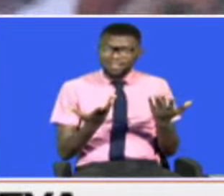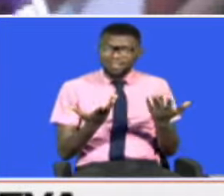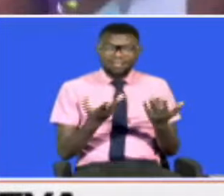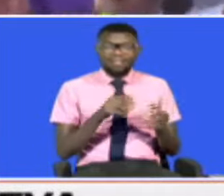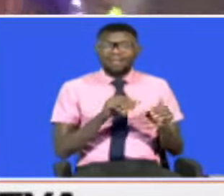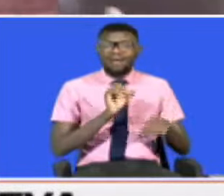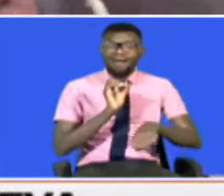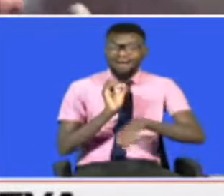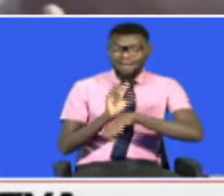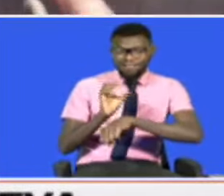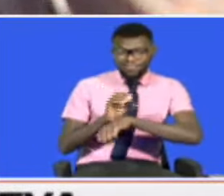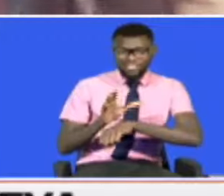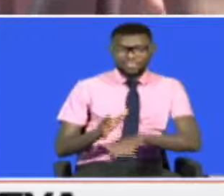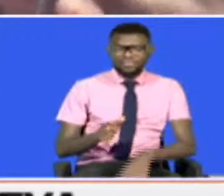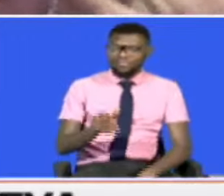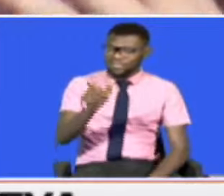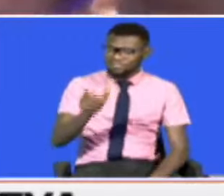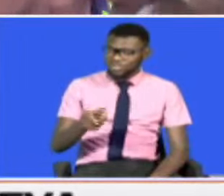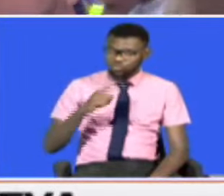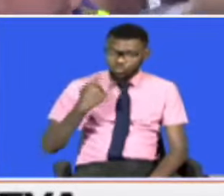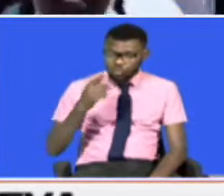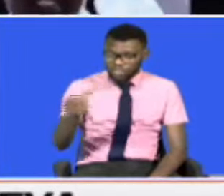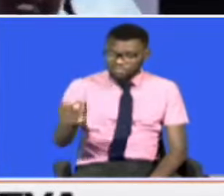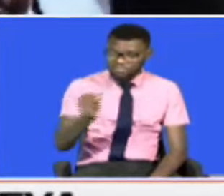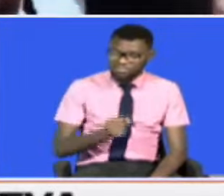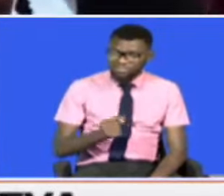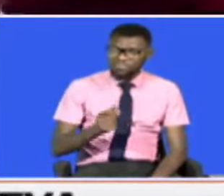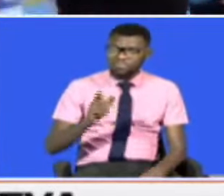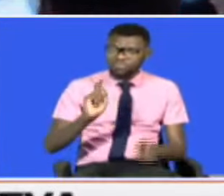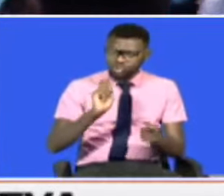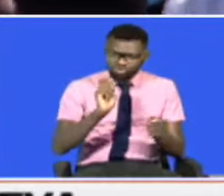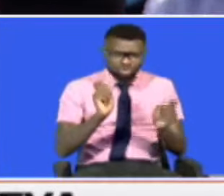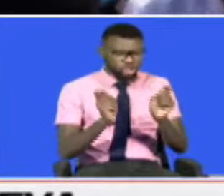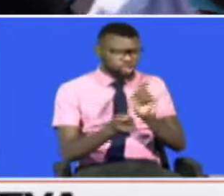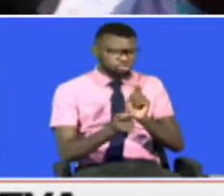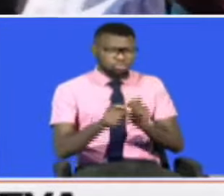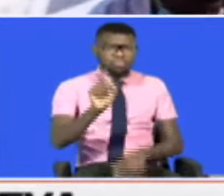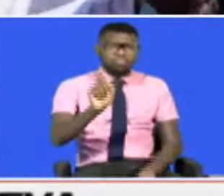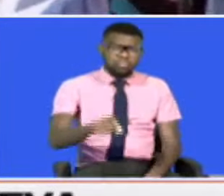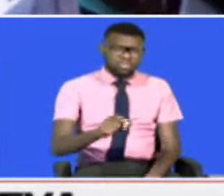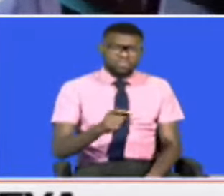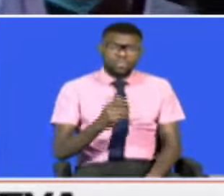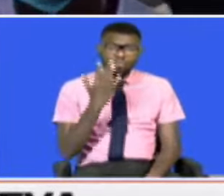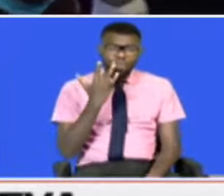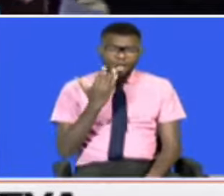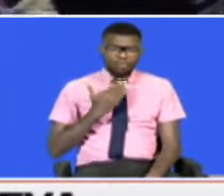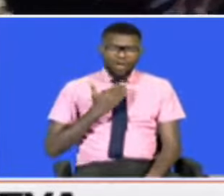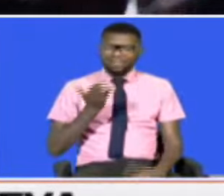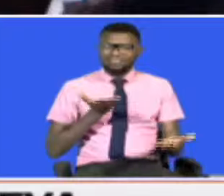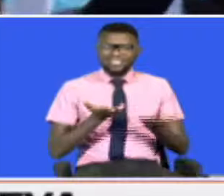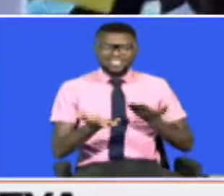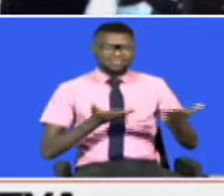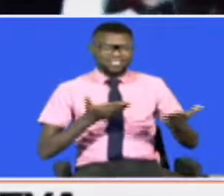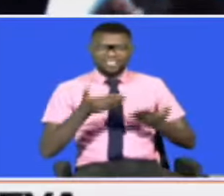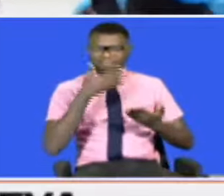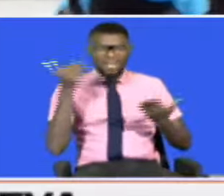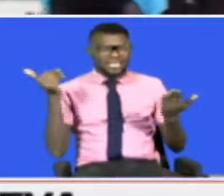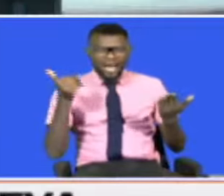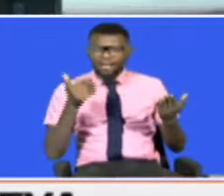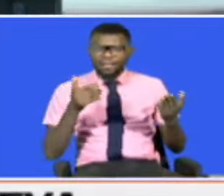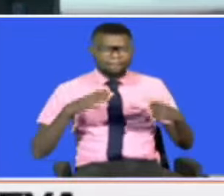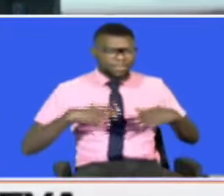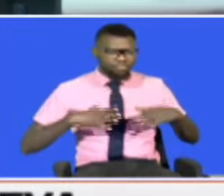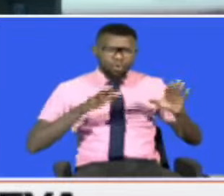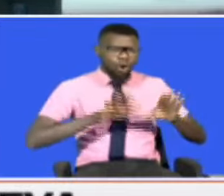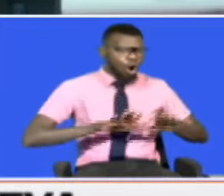kwamba ni sharti atakayechaguliwa afanye marekebisho kwayo ili kuhakikisha utoaji wa huduma bora ya afya bila ubaguzi.